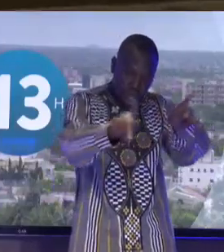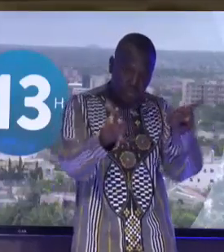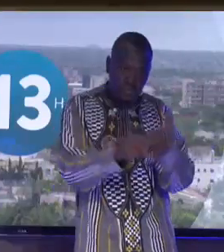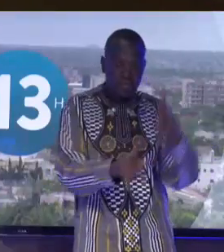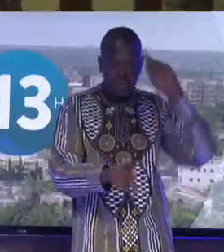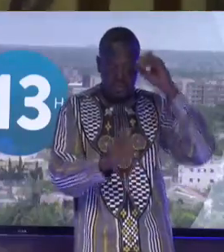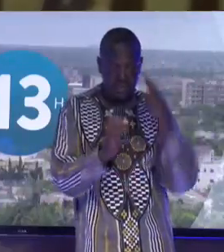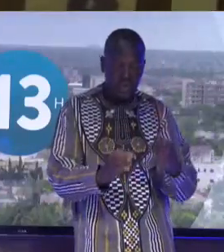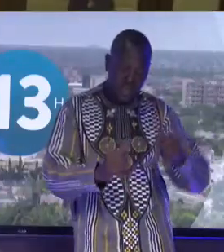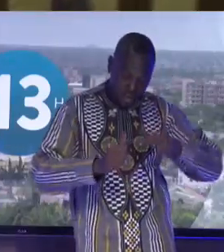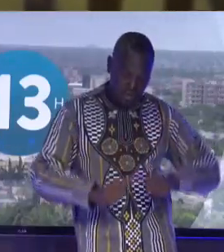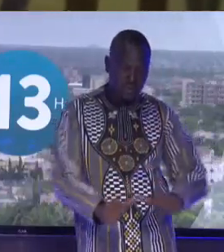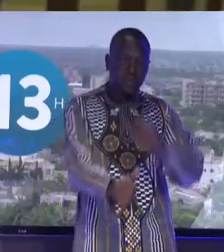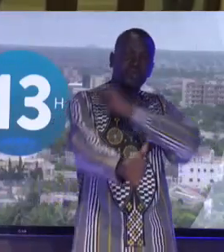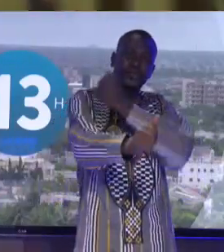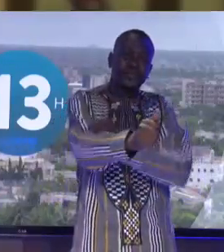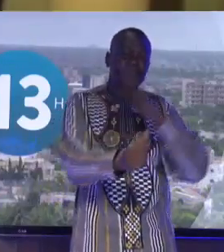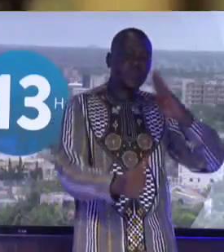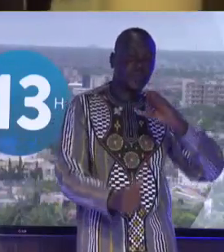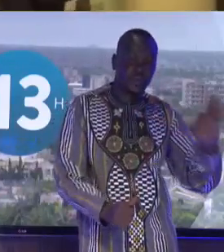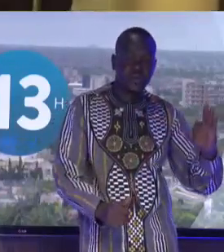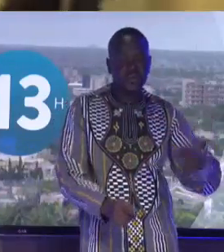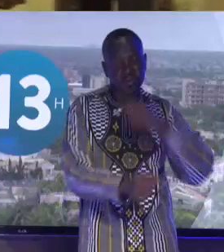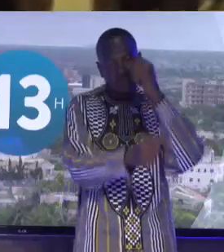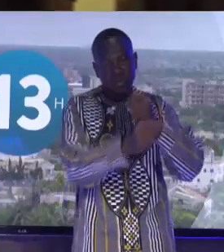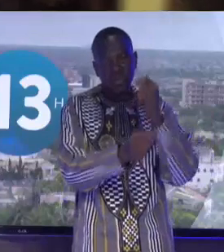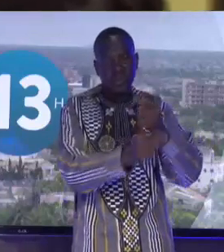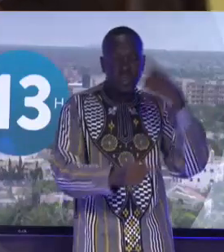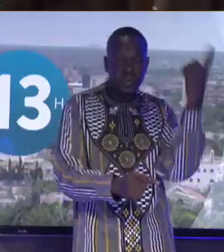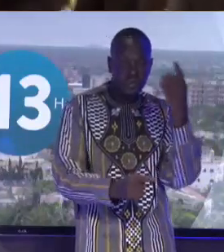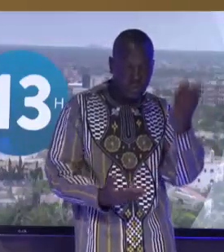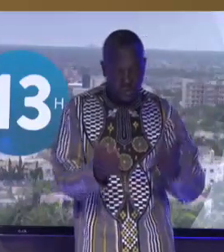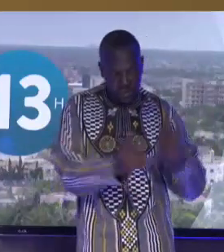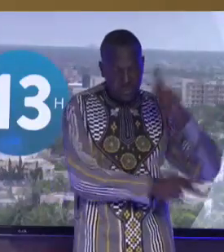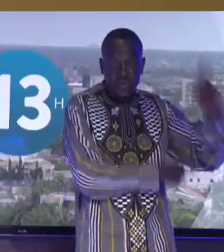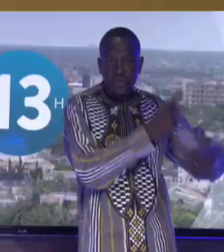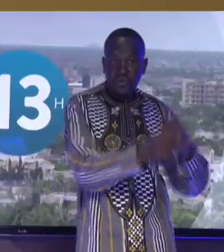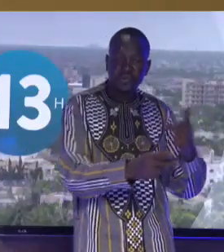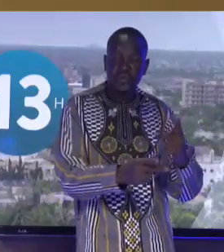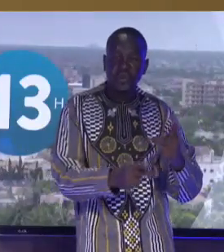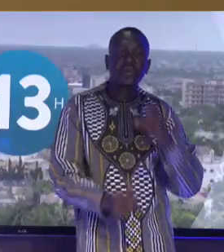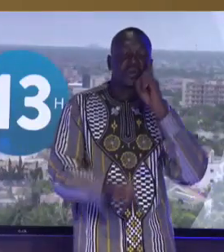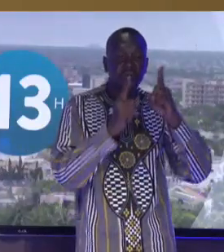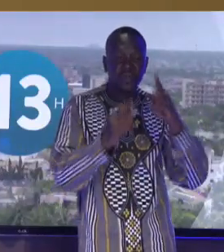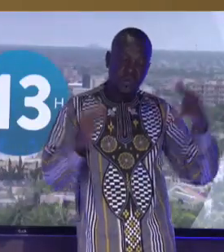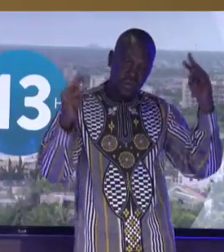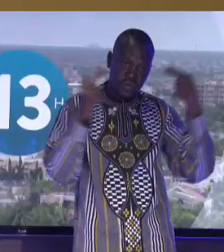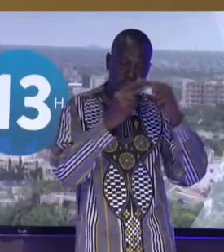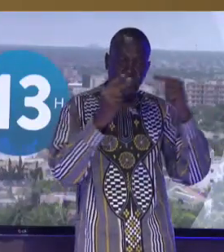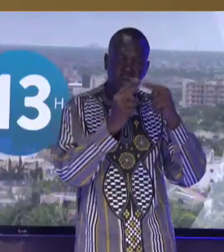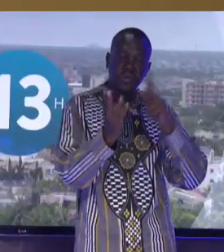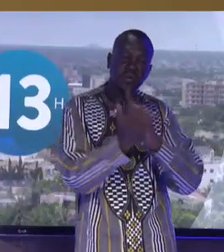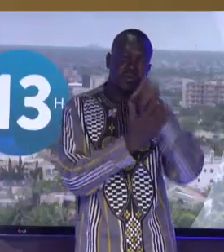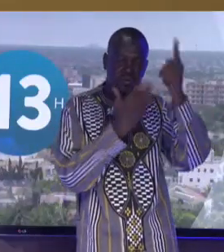l'engagement d'accompagner les autorités burkinabées dans leur quête permanente pour le salut des populations. Nous avons parlé également des projets de développement